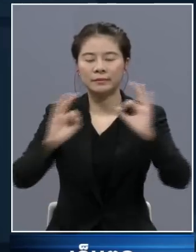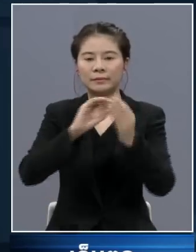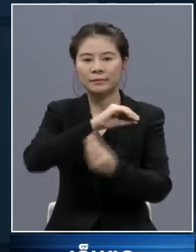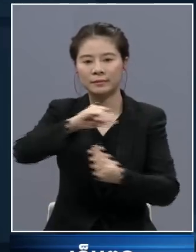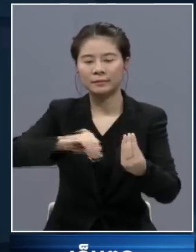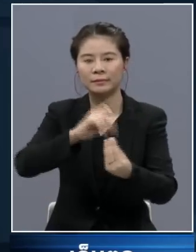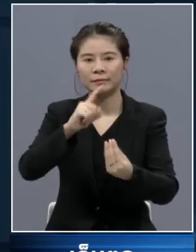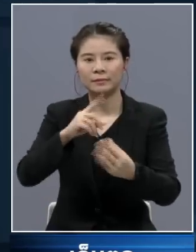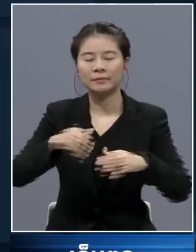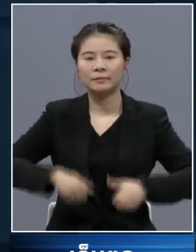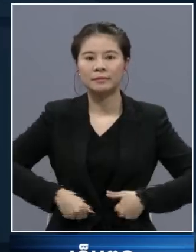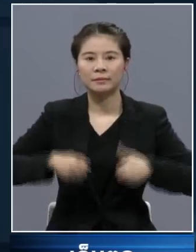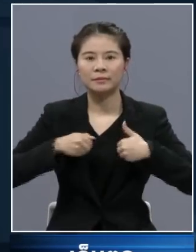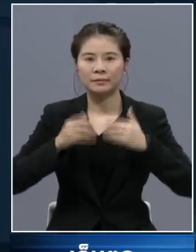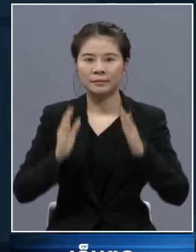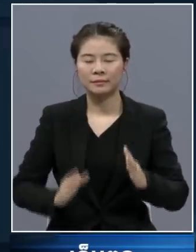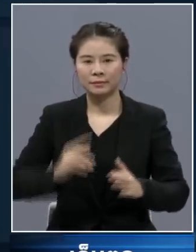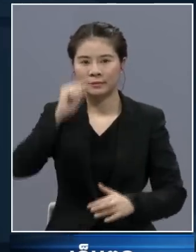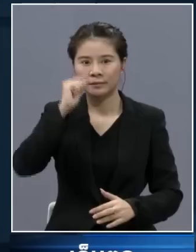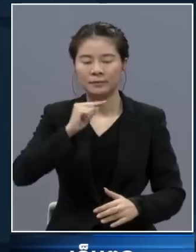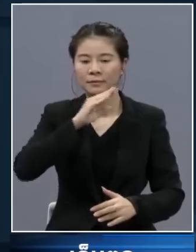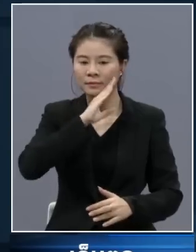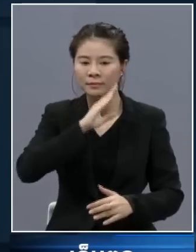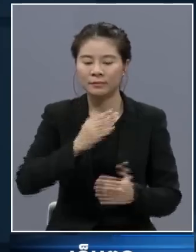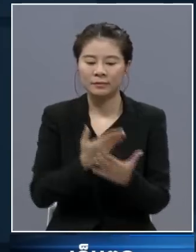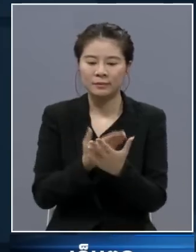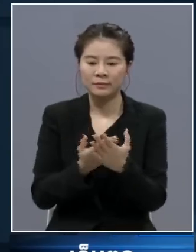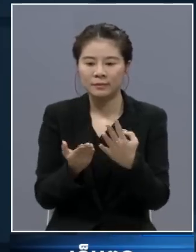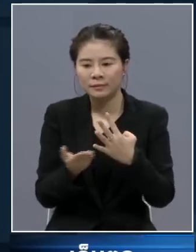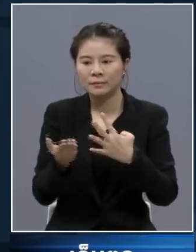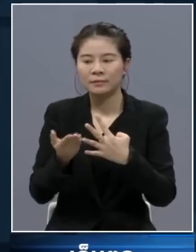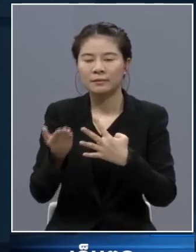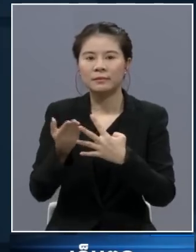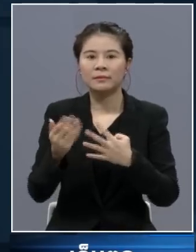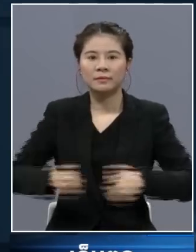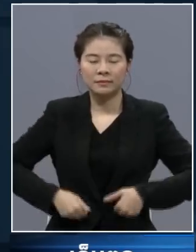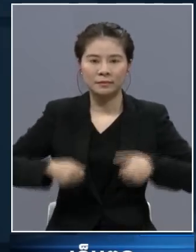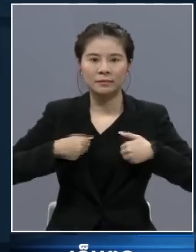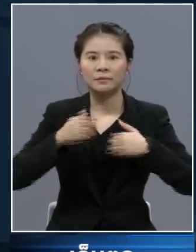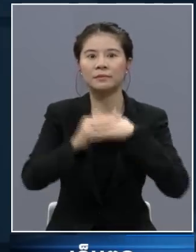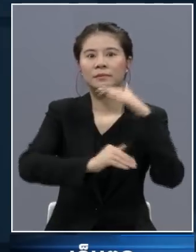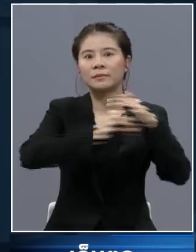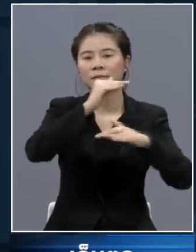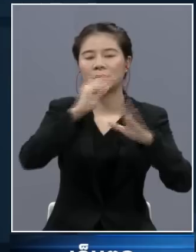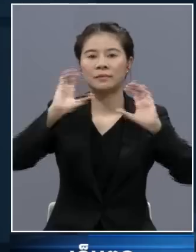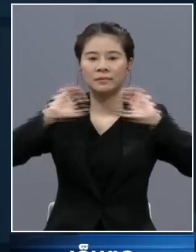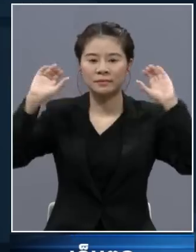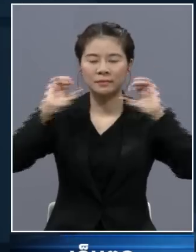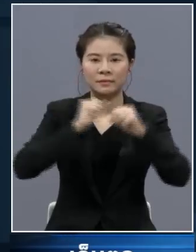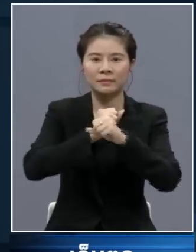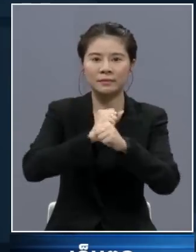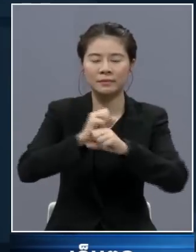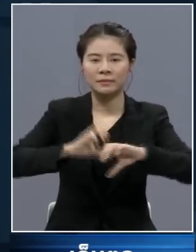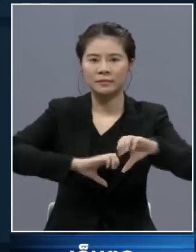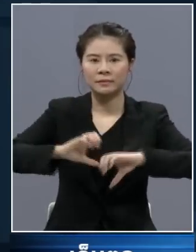งขึ้นมากเท่าไหร่คุณภาพชีวิตเราก็ยิ่งดีขึ้นแต่ในขณะเดียวกันในอย่างที่บอกว่ามันจะขึ้นแต่รัฐบาลฝ่ายเดียวไม่ได้นะกลไกการขึ้นค่าแรง